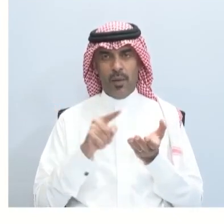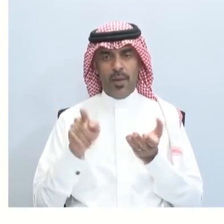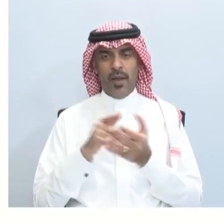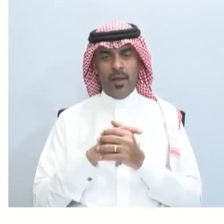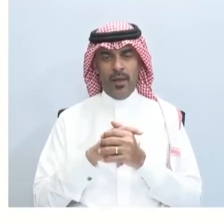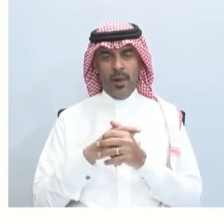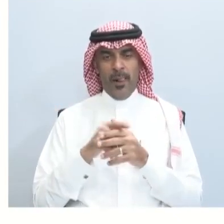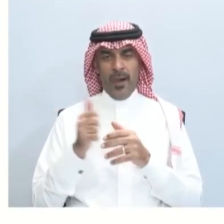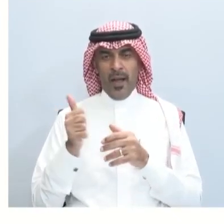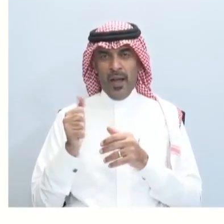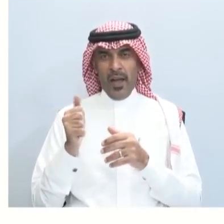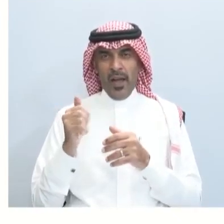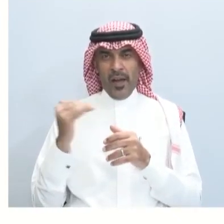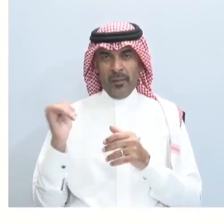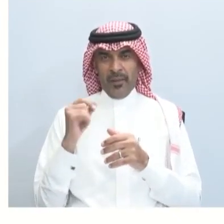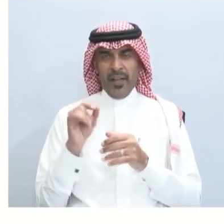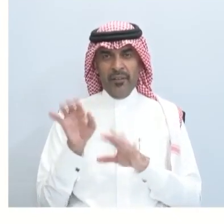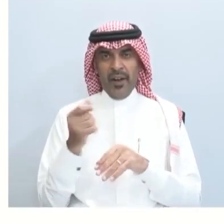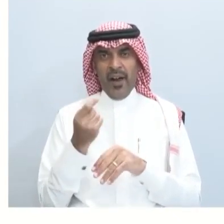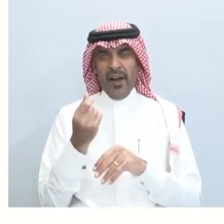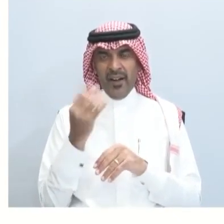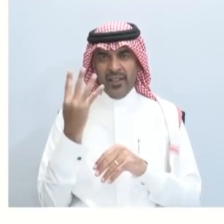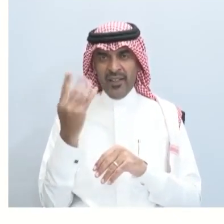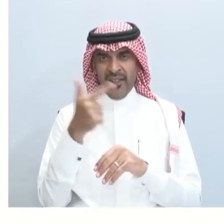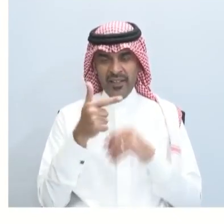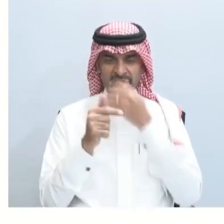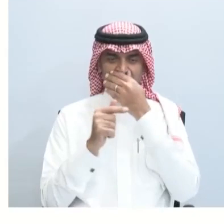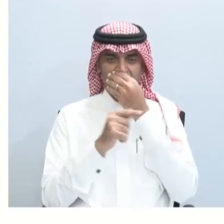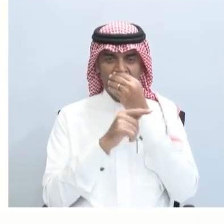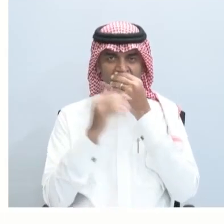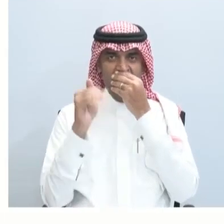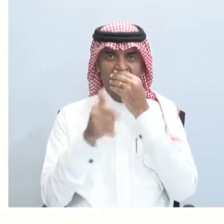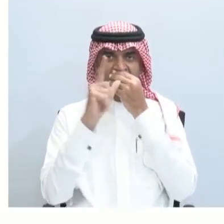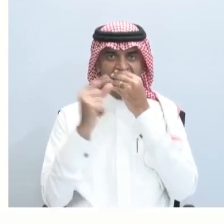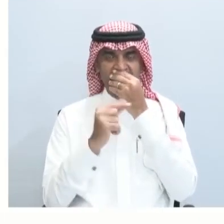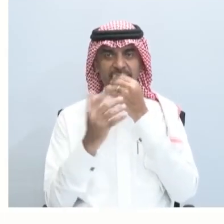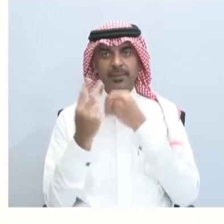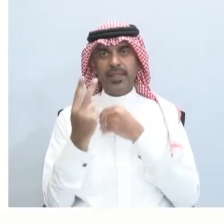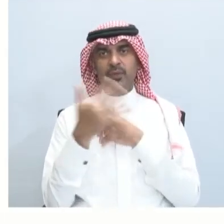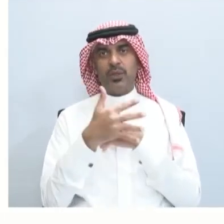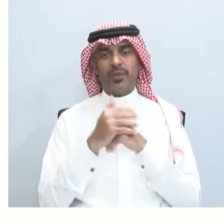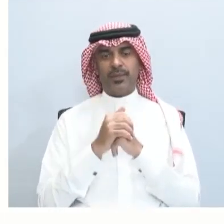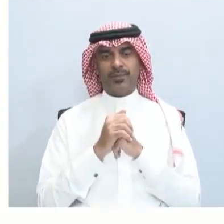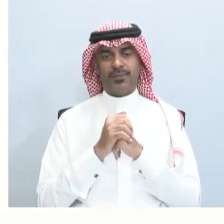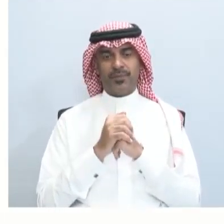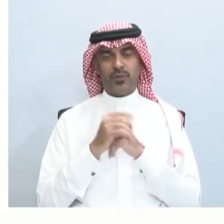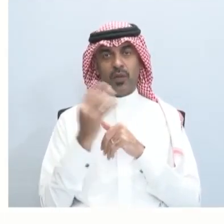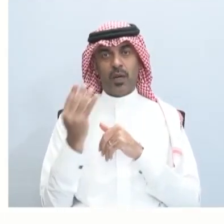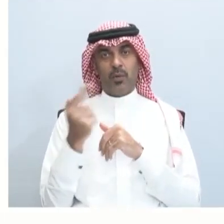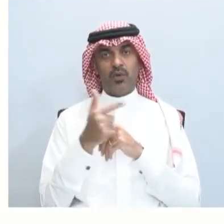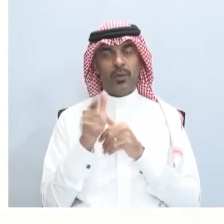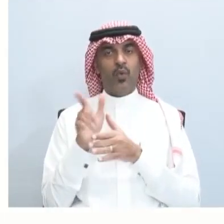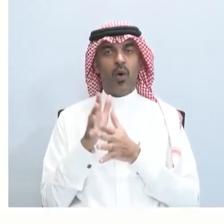معه 74 ريالا وخالد 52 ريالا فمبلغ 74